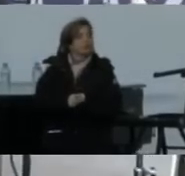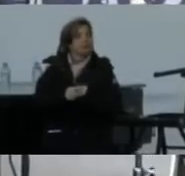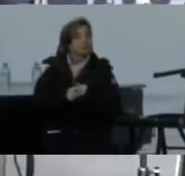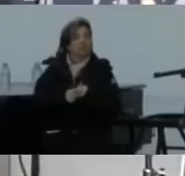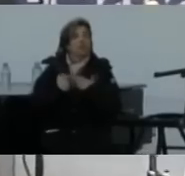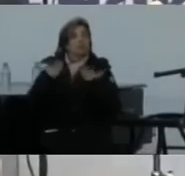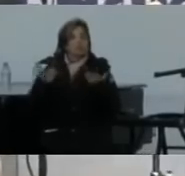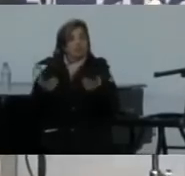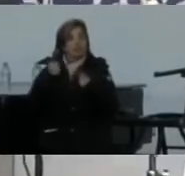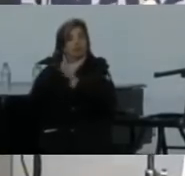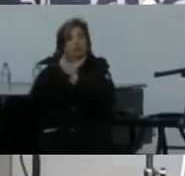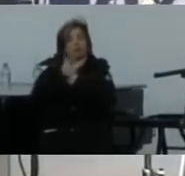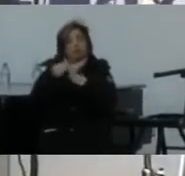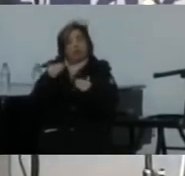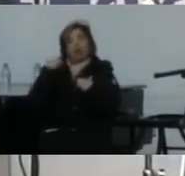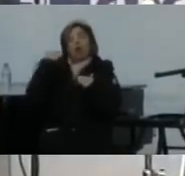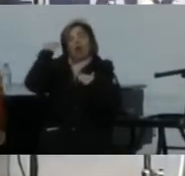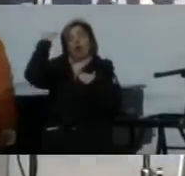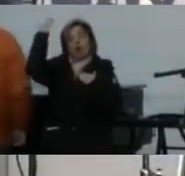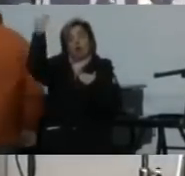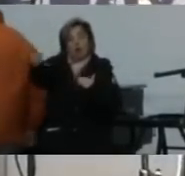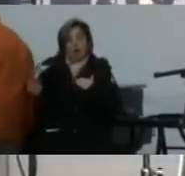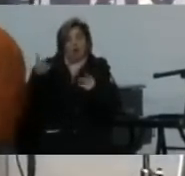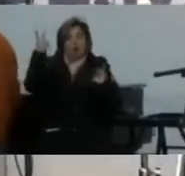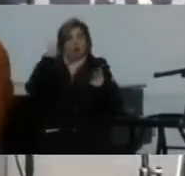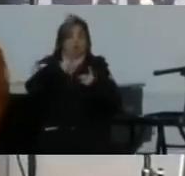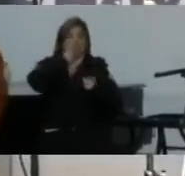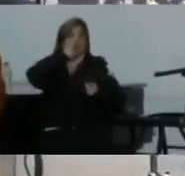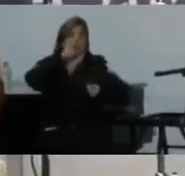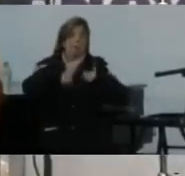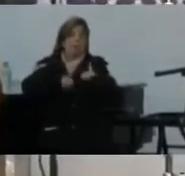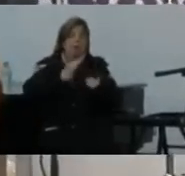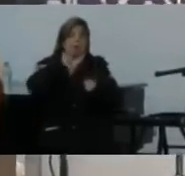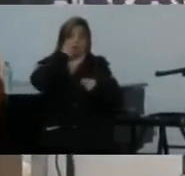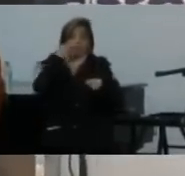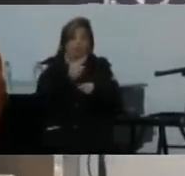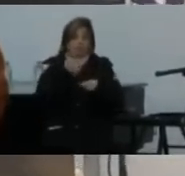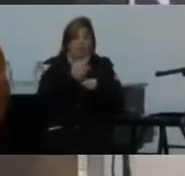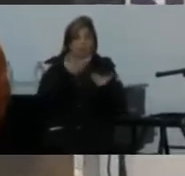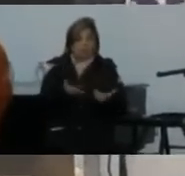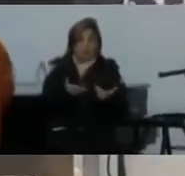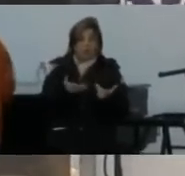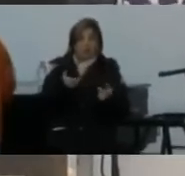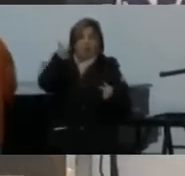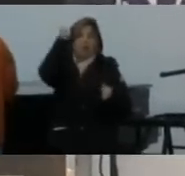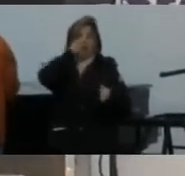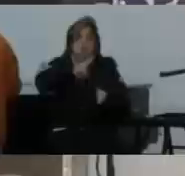e andare oltre questo dilettantismo politico e questa falsità.